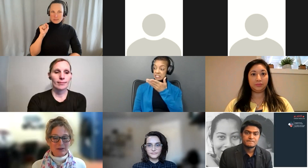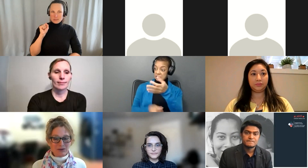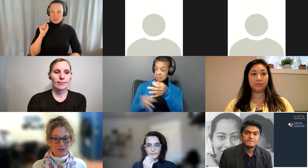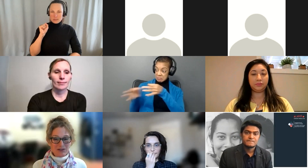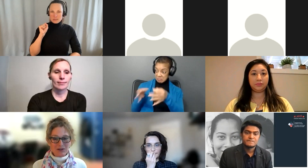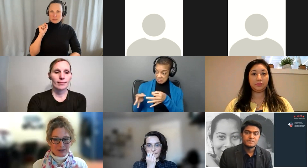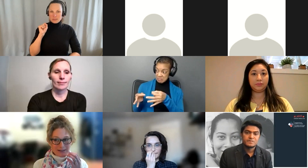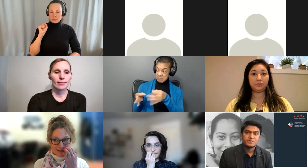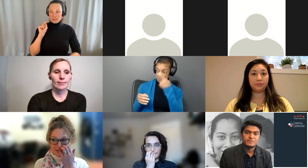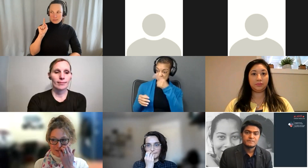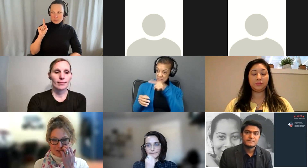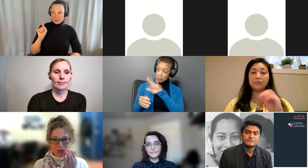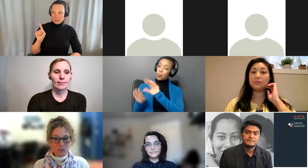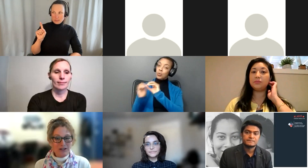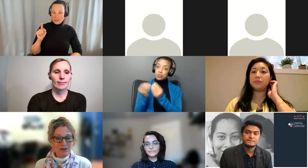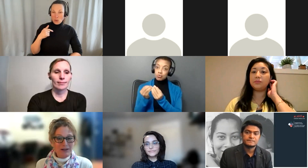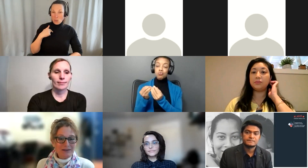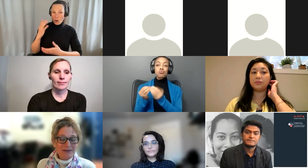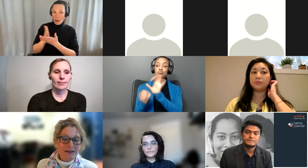OK, donc je vais vous partager durant quelques minutes